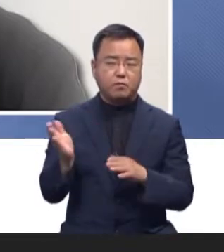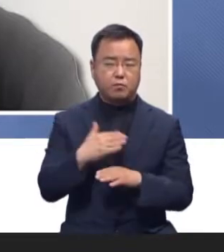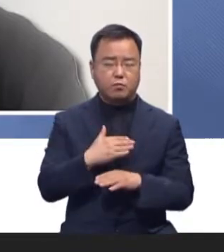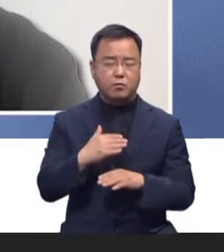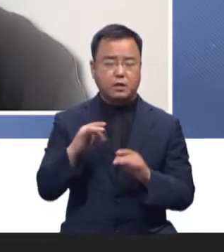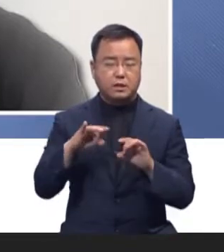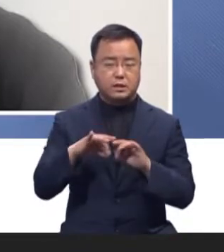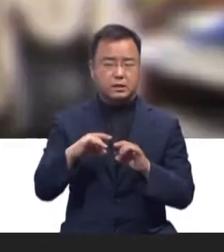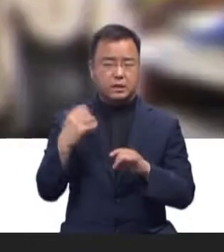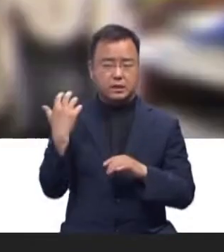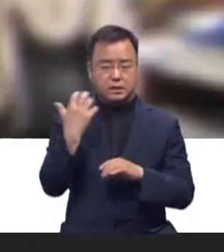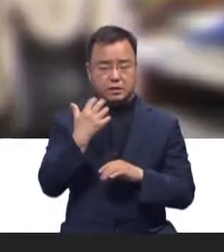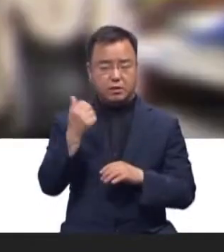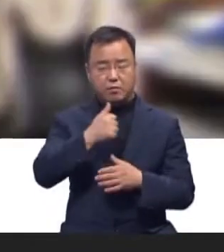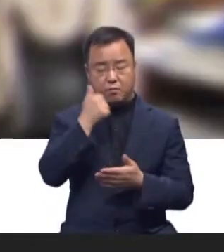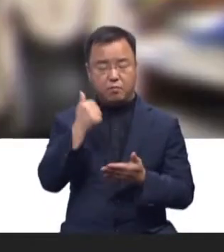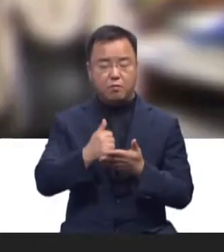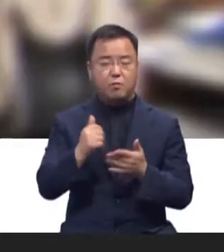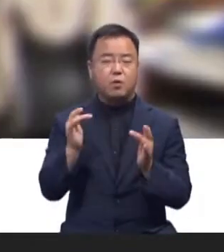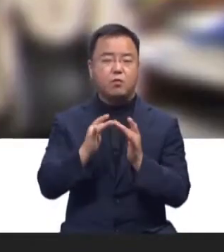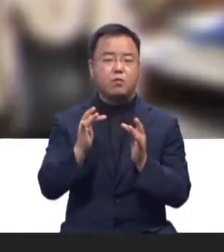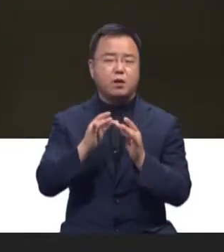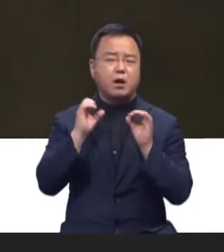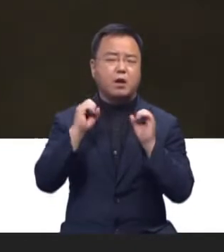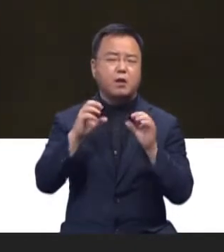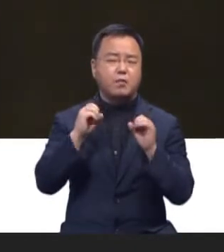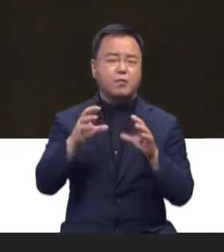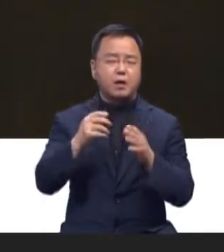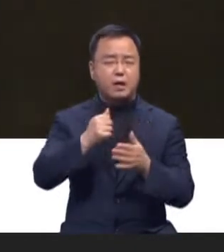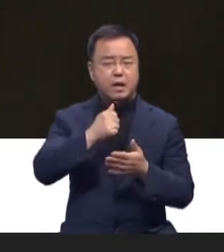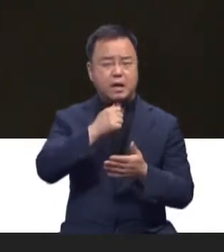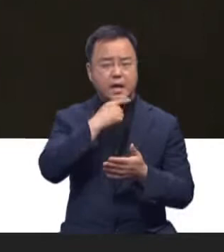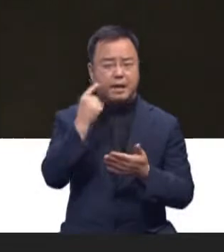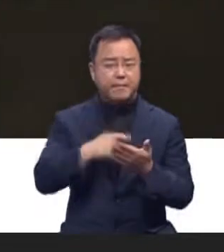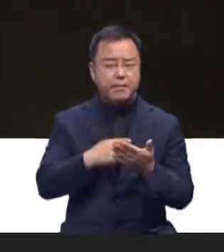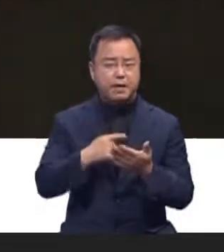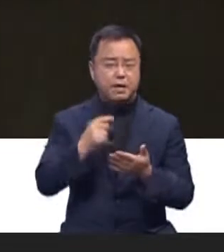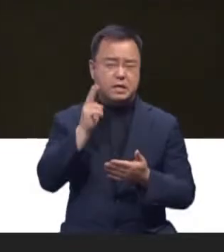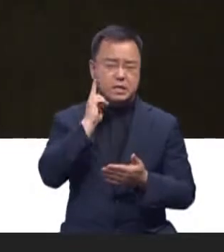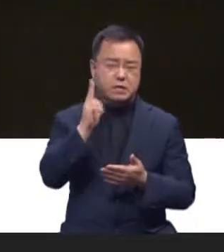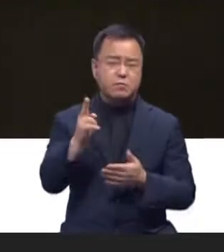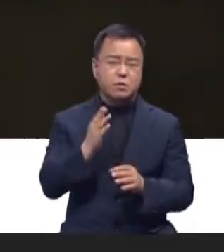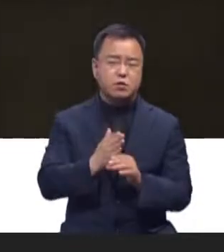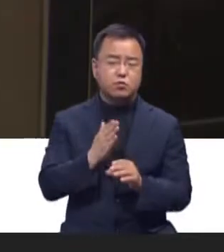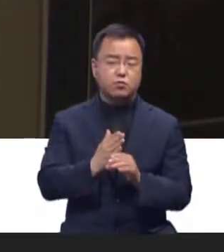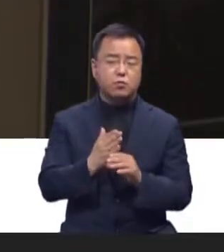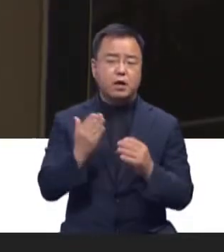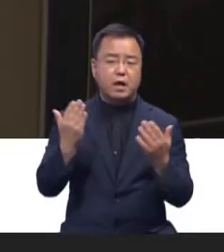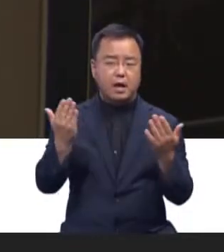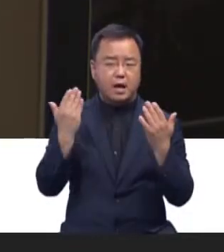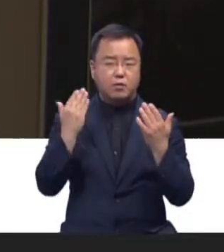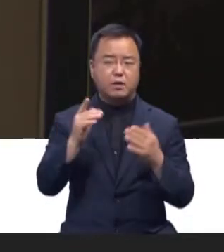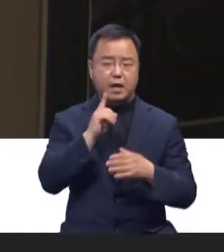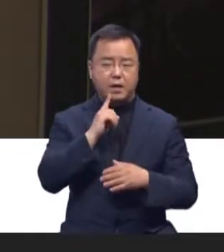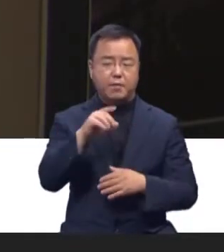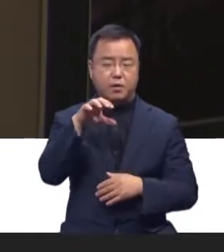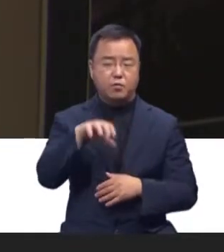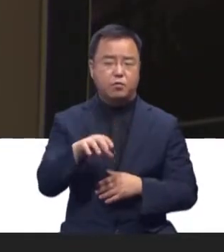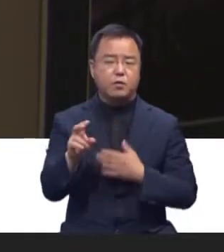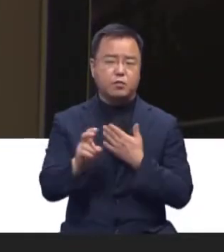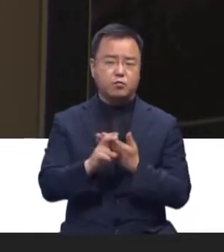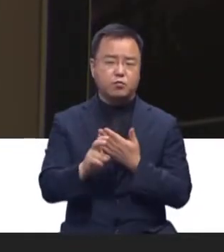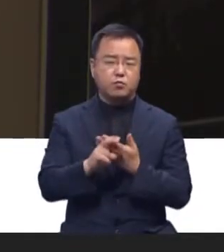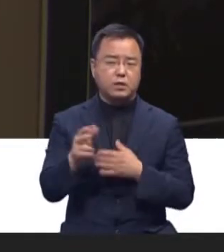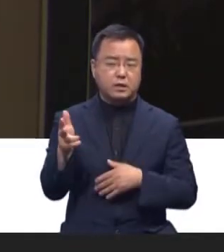성범죄물의 온라인상 유포 피해가 가늠할 수조차 없게 파급력이 큰 시점에 학교라는 공간에서 불법 촬영 기기를